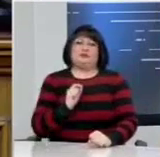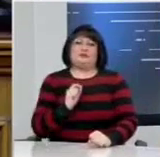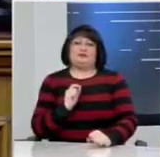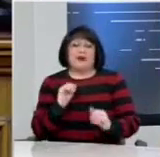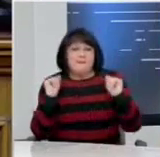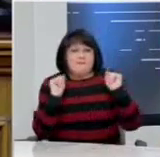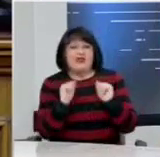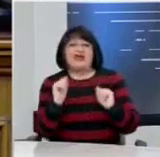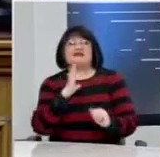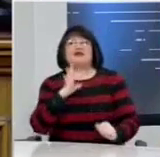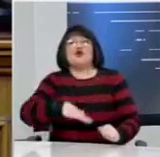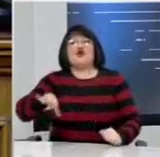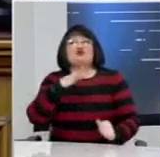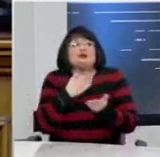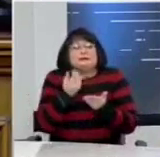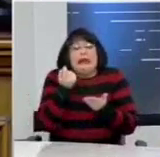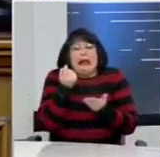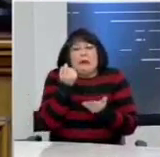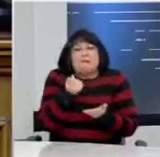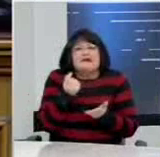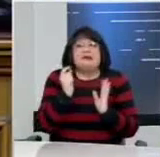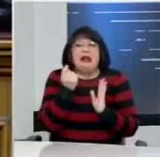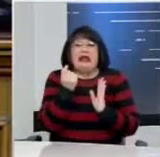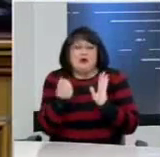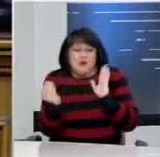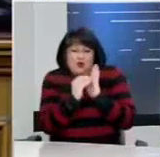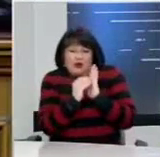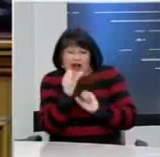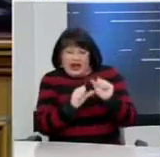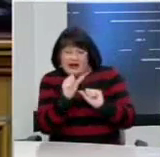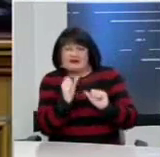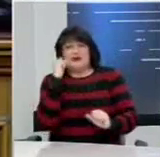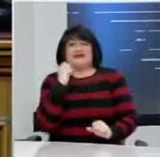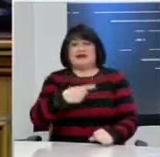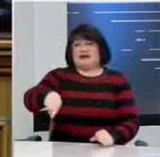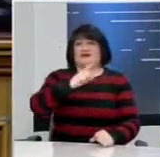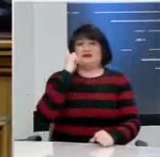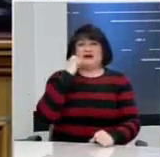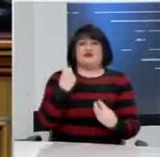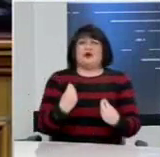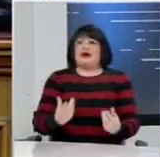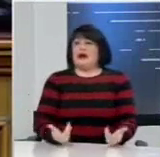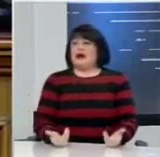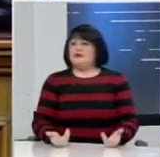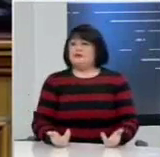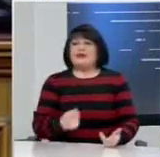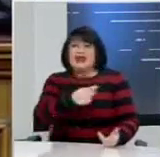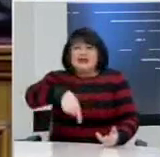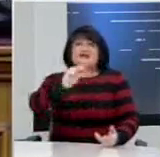της κοινής γνώμης, αλλά έγινε μισό. Και ήσασταν εσείς εδώ που το γνωρίζετε καλά αυτό, διότι